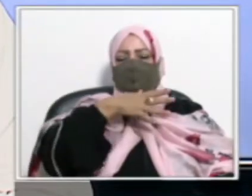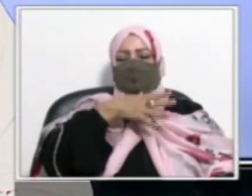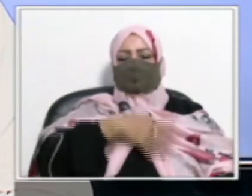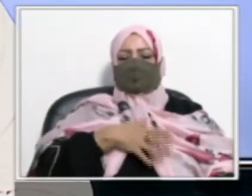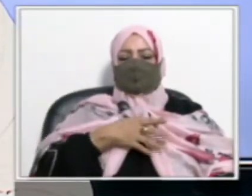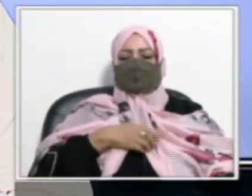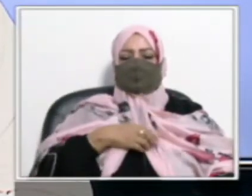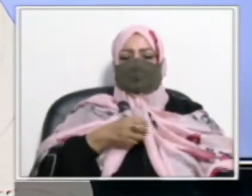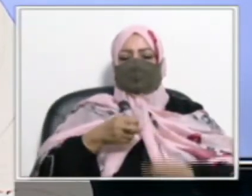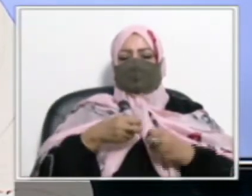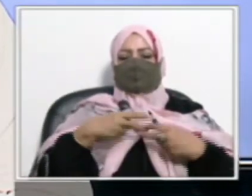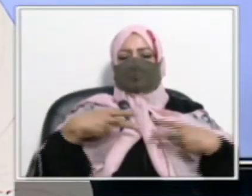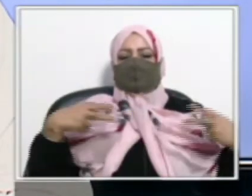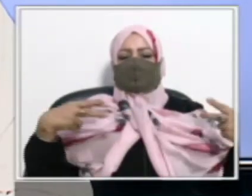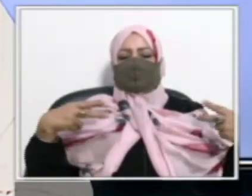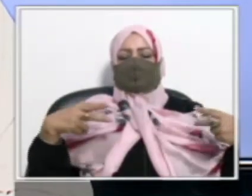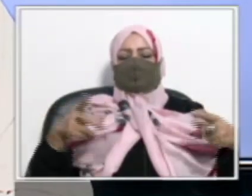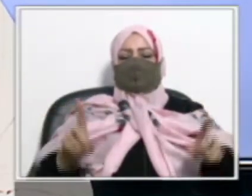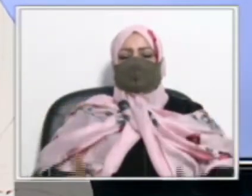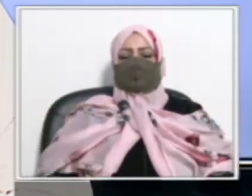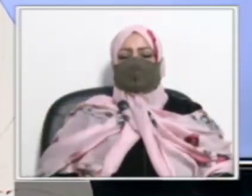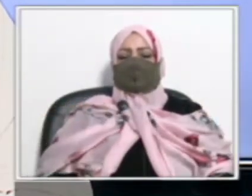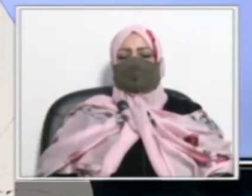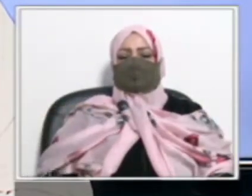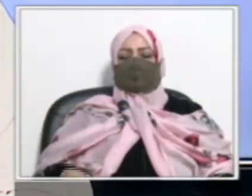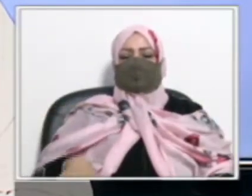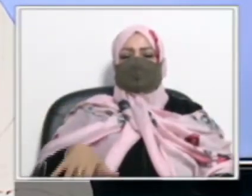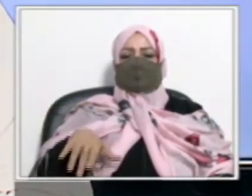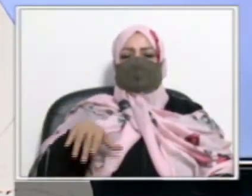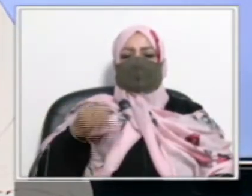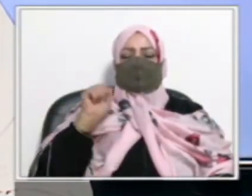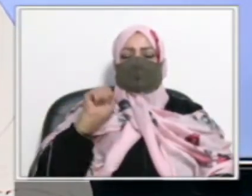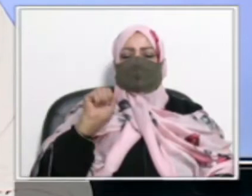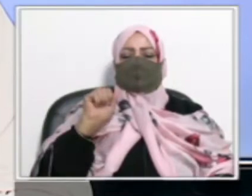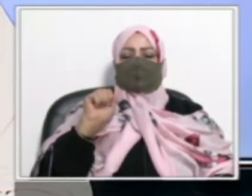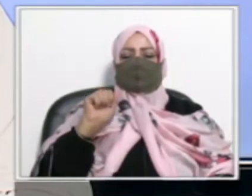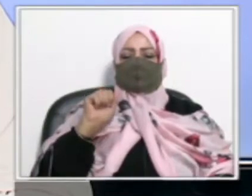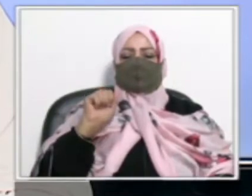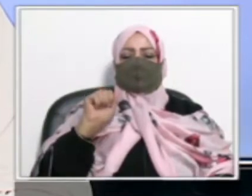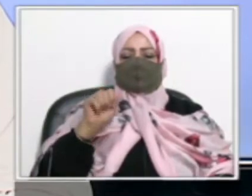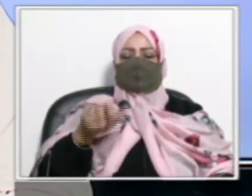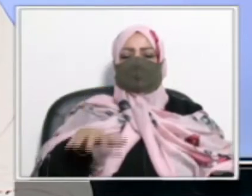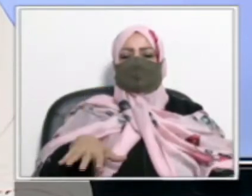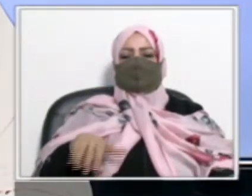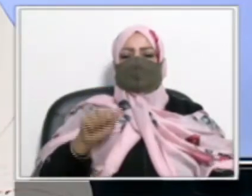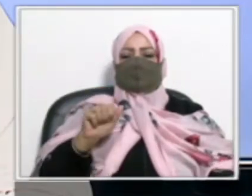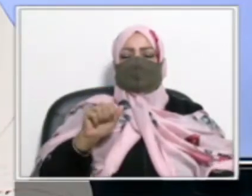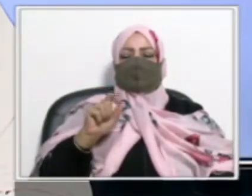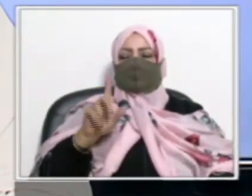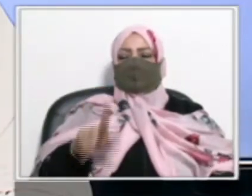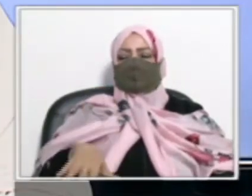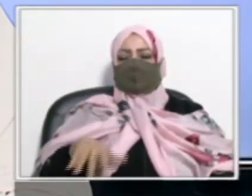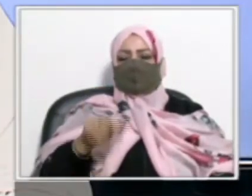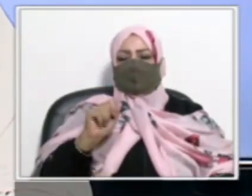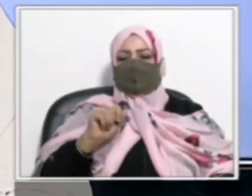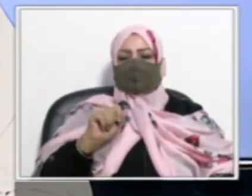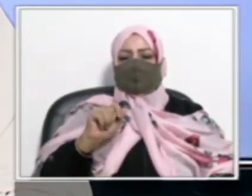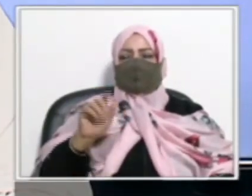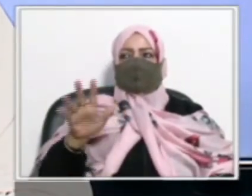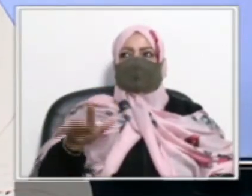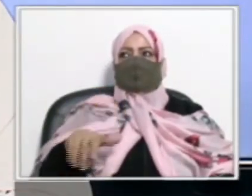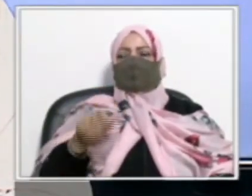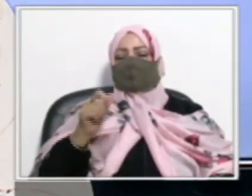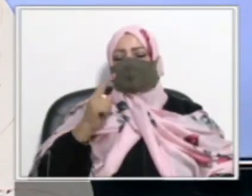تشهده بعد أن يتشهد ويحيي الله عز وجل ويصلي على ملائكته على نبيه عليه الصلاة